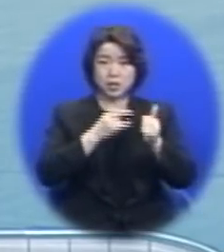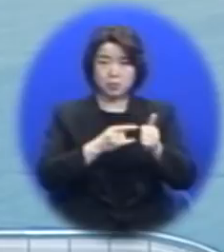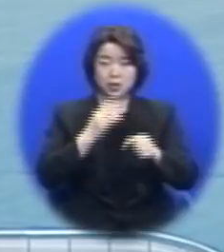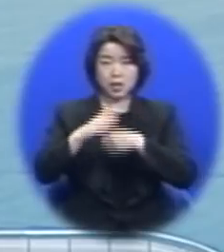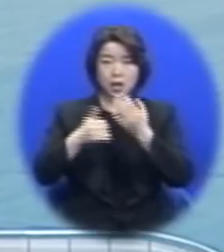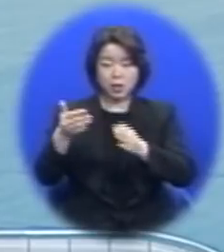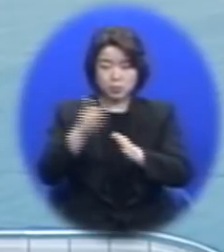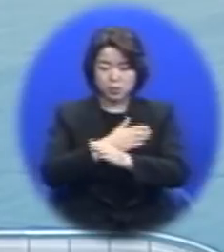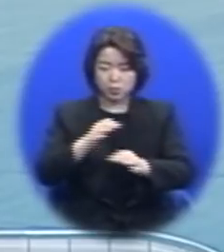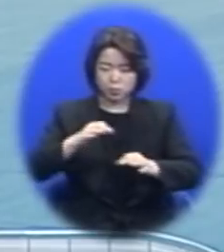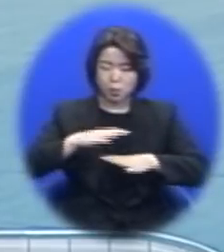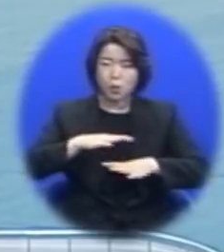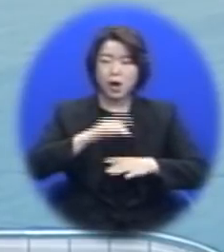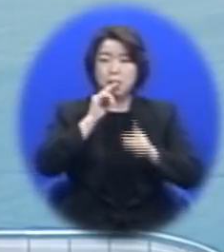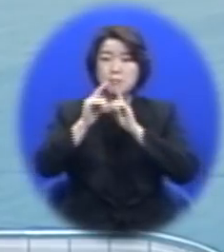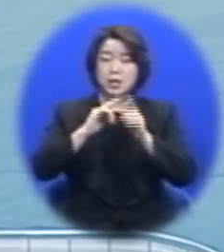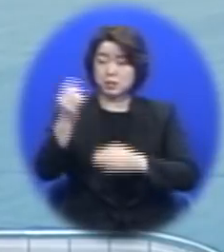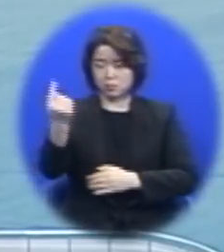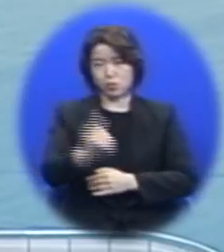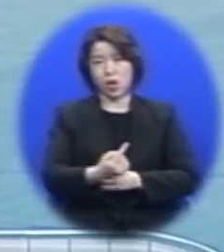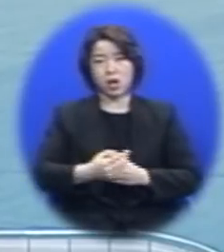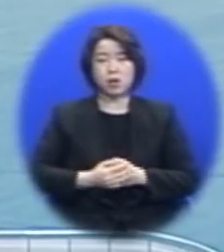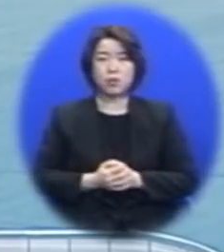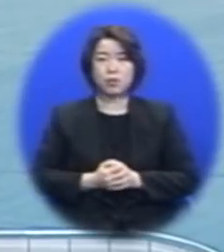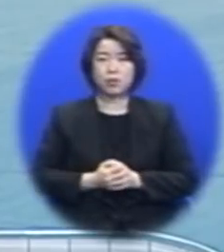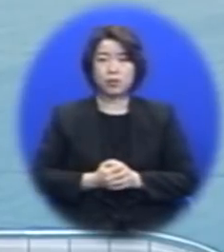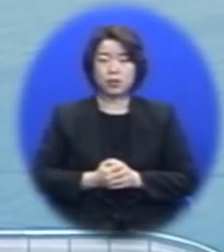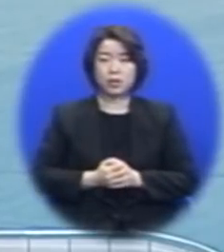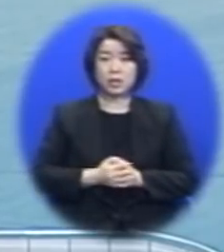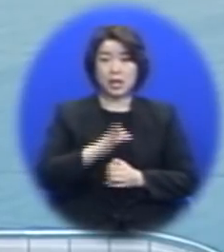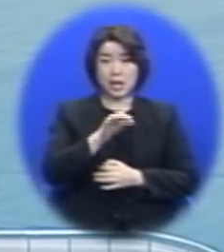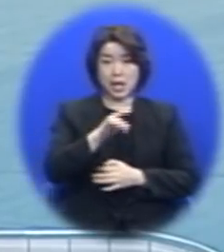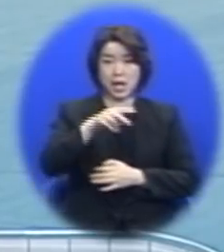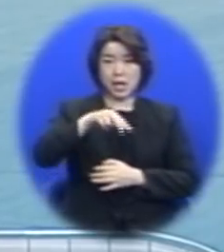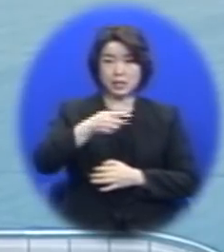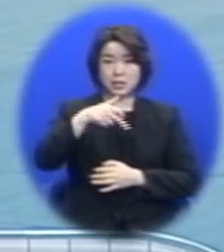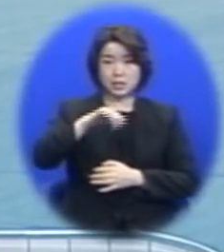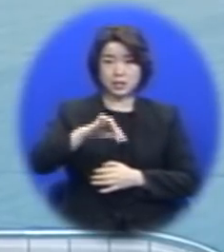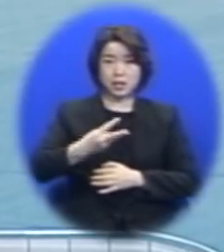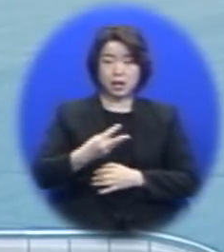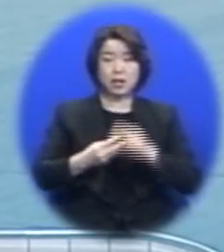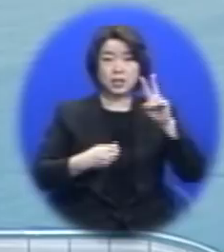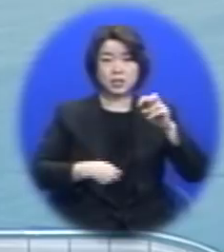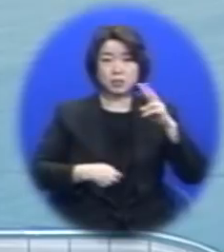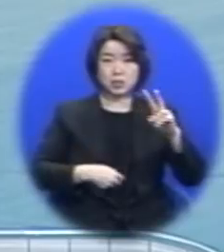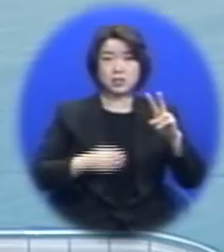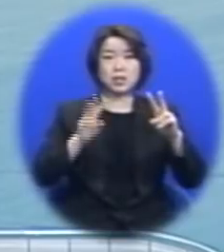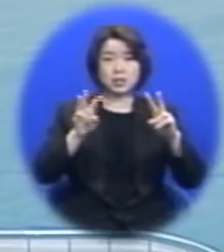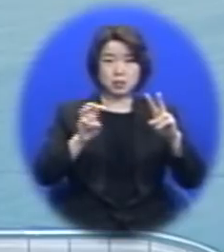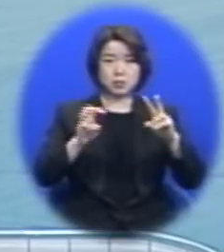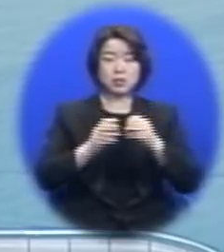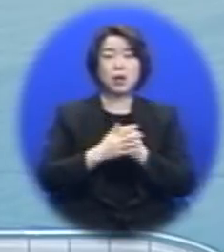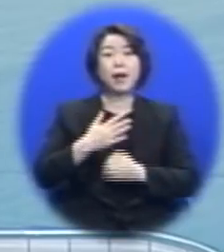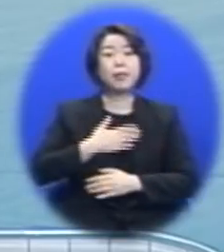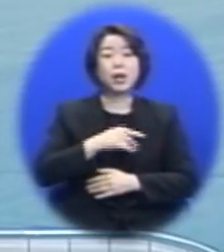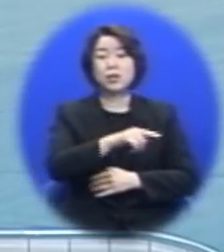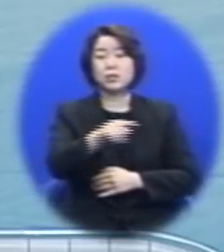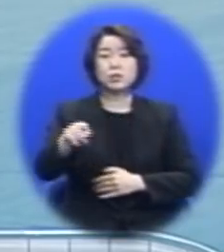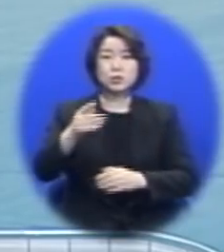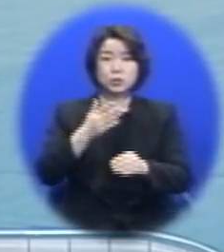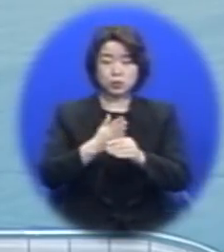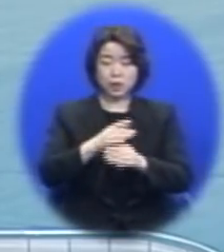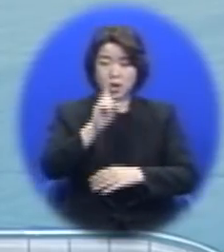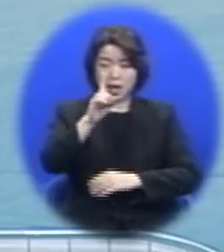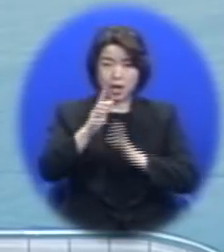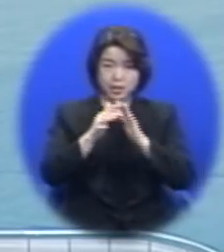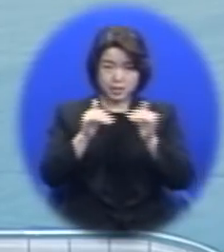하나님으로부터 깜짝 놀랄 말씀이 임했습니다. 에스겔 22장 30절입니다. 나는 그들 가운데서